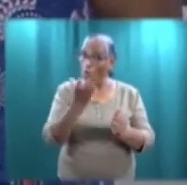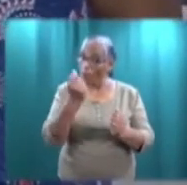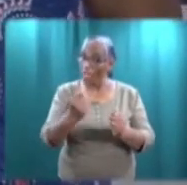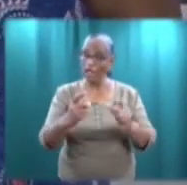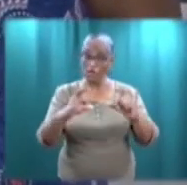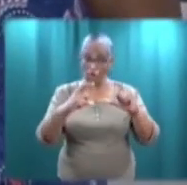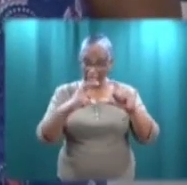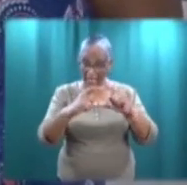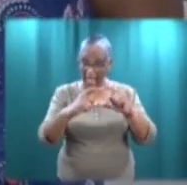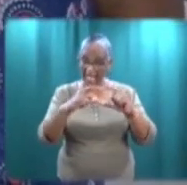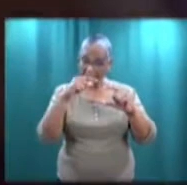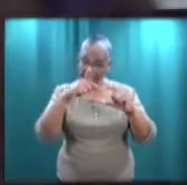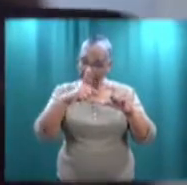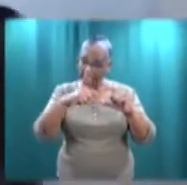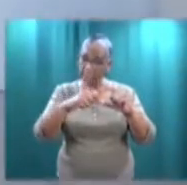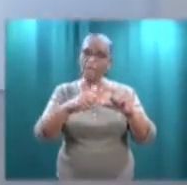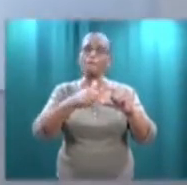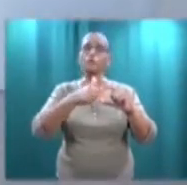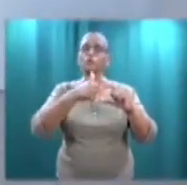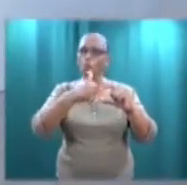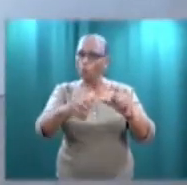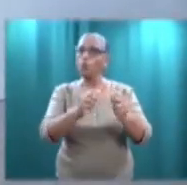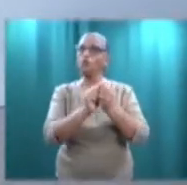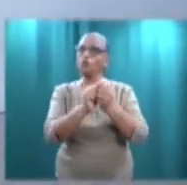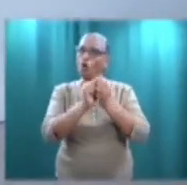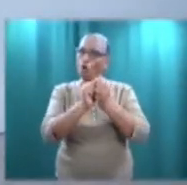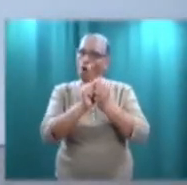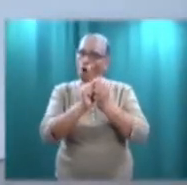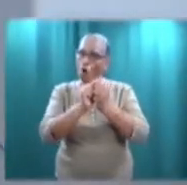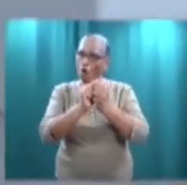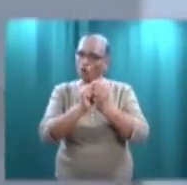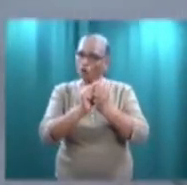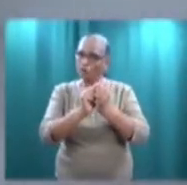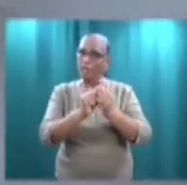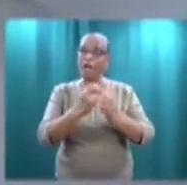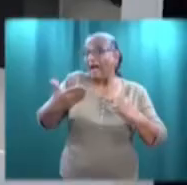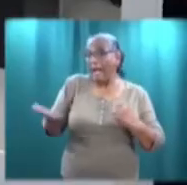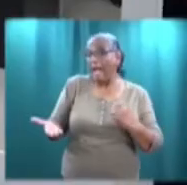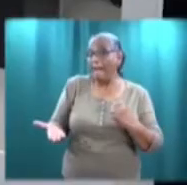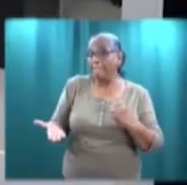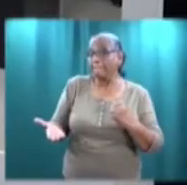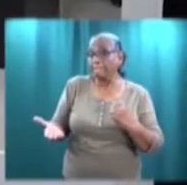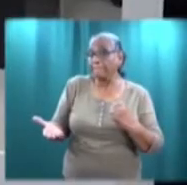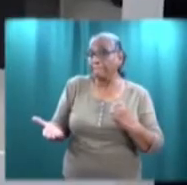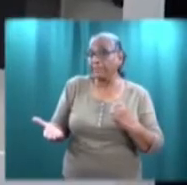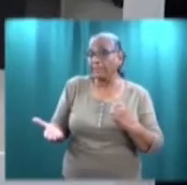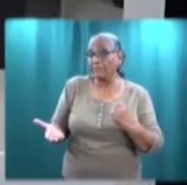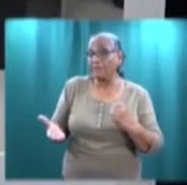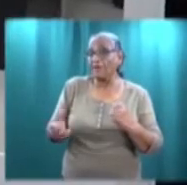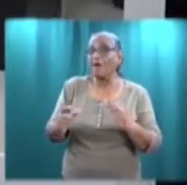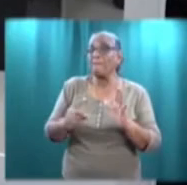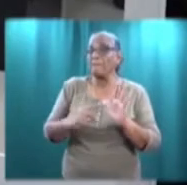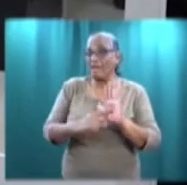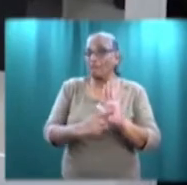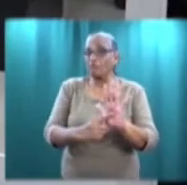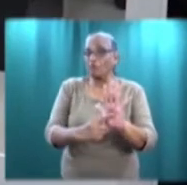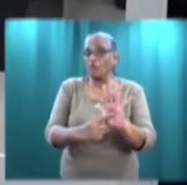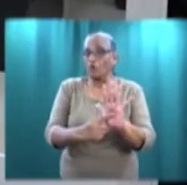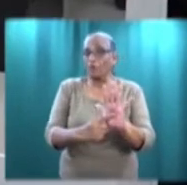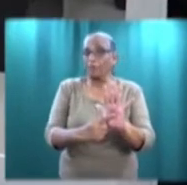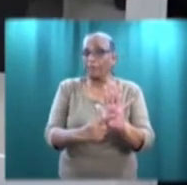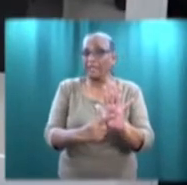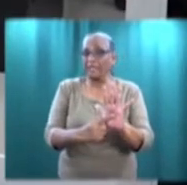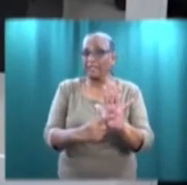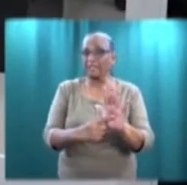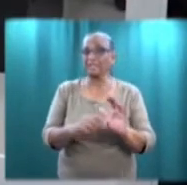dat de jaarrekeningen vanaf 2012 tot 2015 zijn geverifieerd door een accountant. Die zijn door het